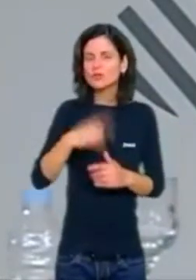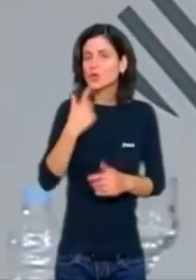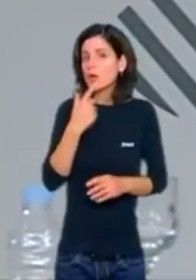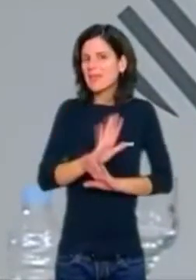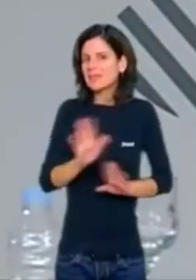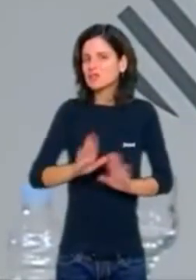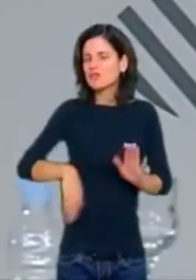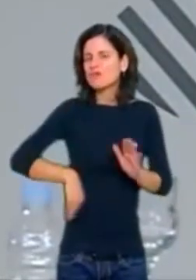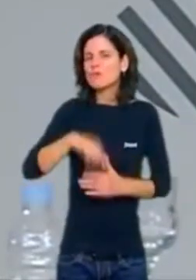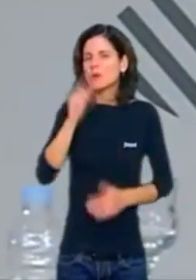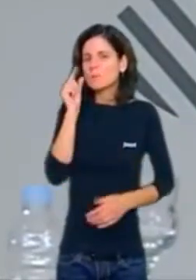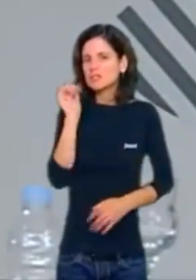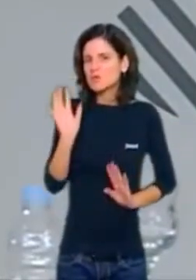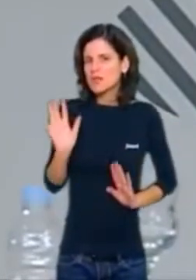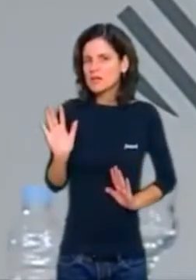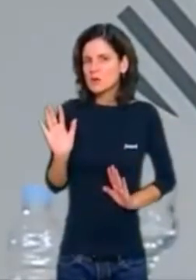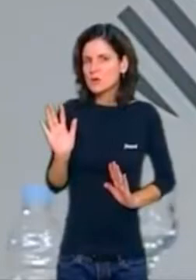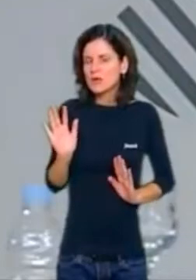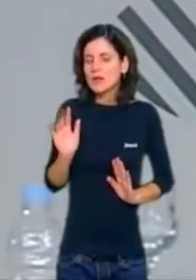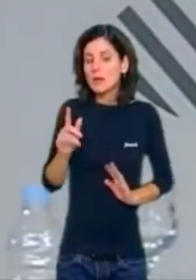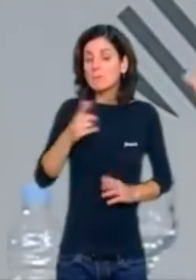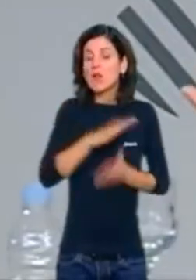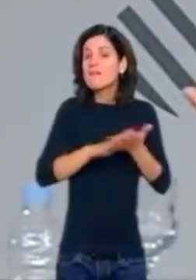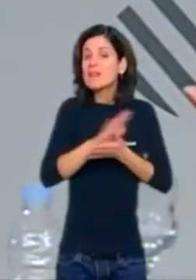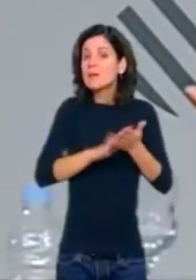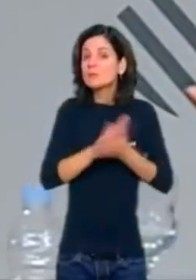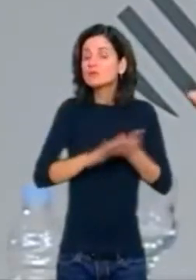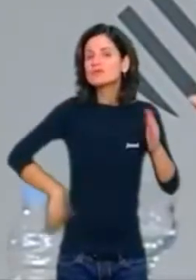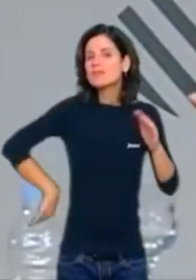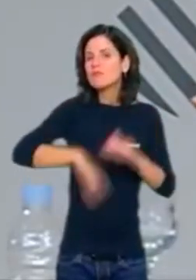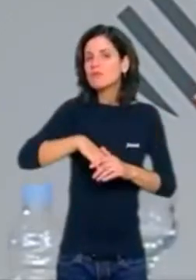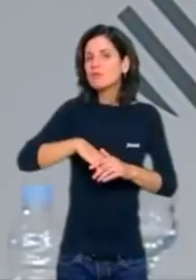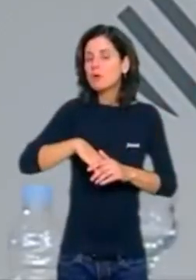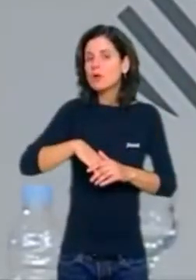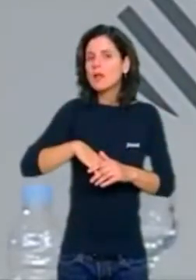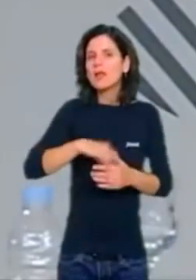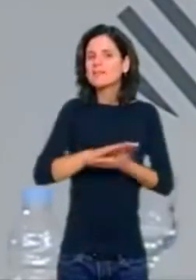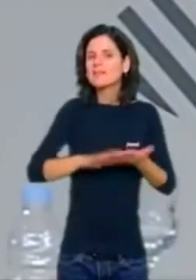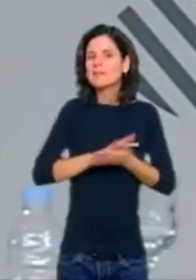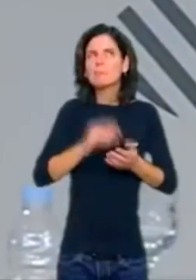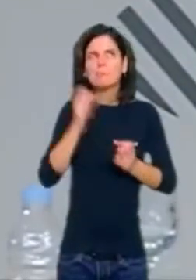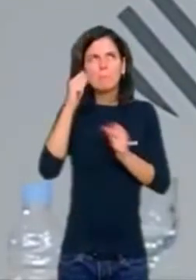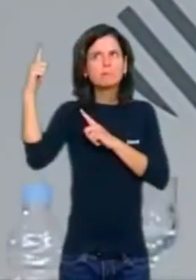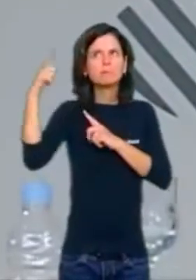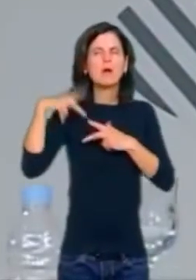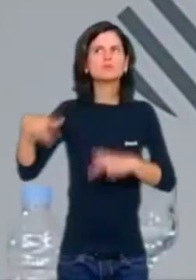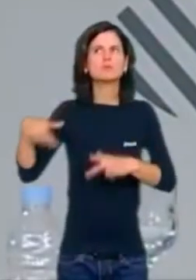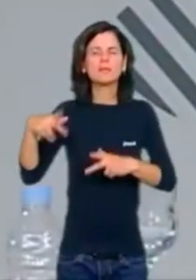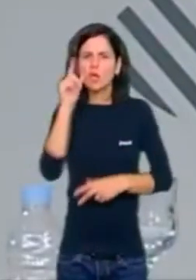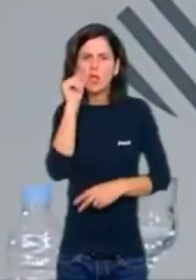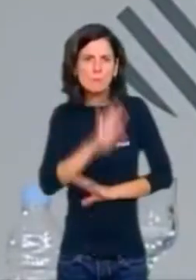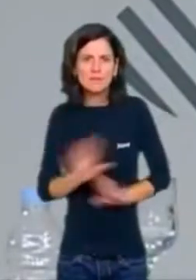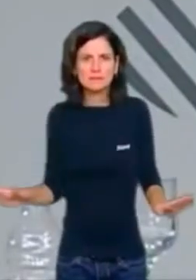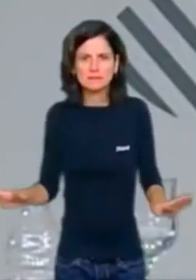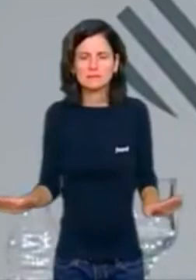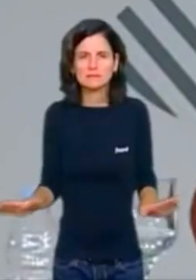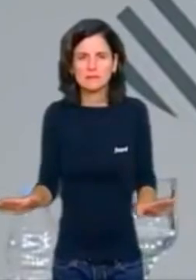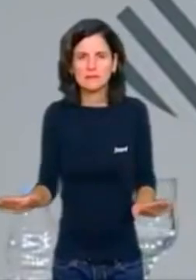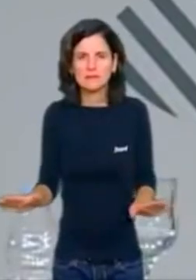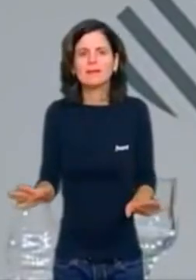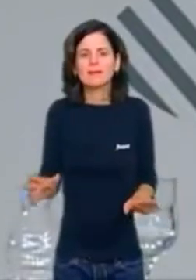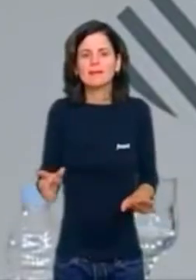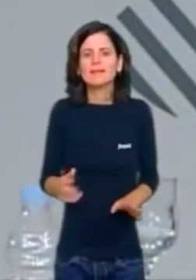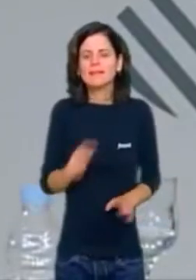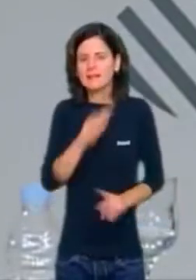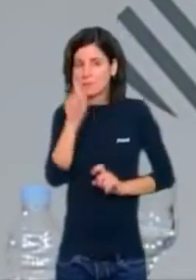no? Quan se parla de futbol ningú pensa en les dones, tot el món pensem en els equips masculins, no? Llavors jo feia aquesta reflexió, que en aquell moment, bueno, es vaig